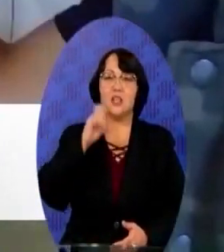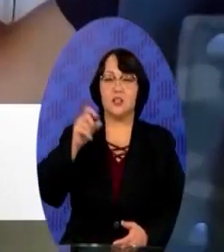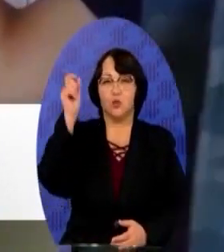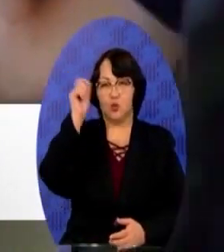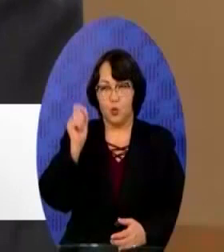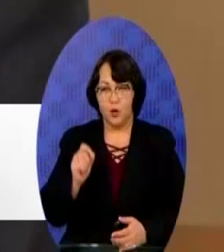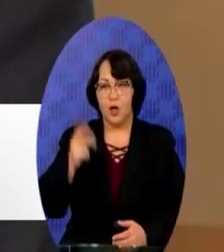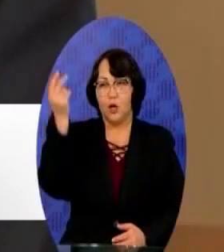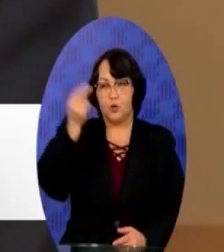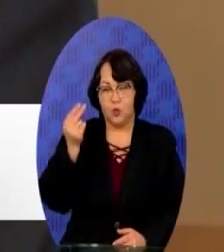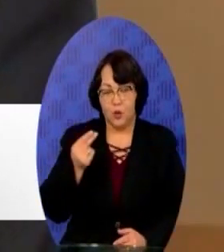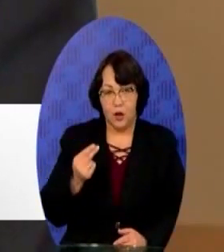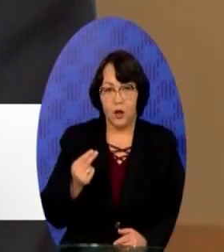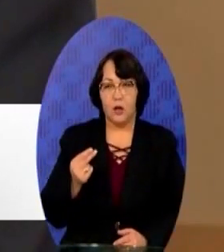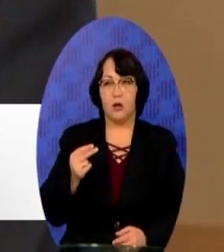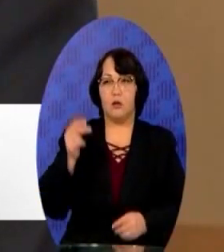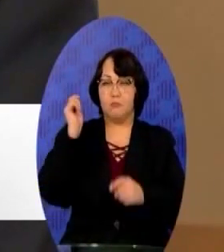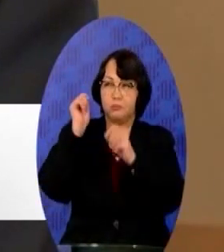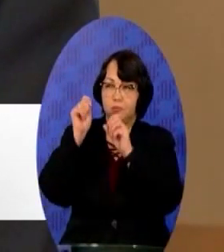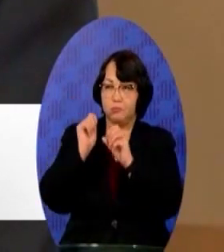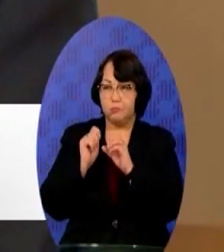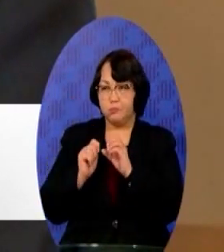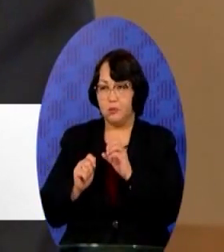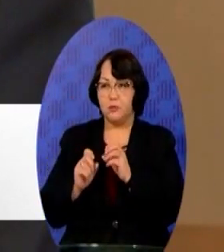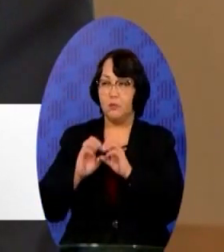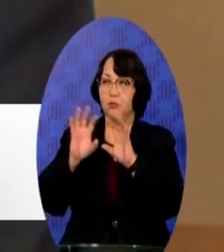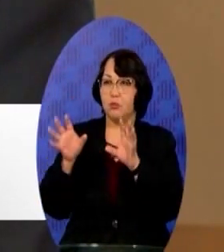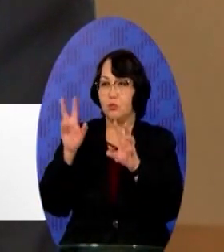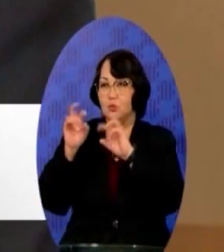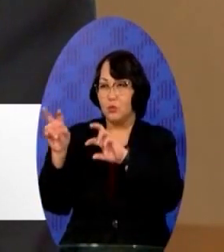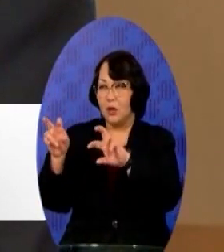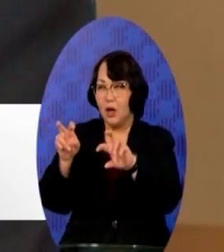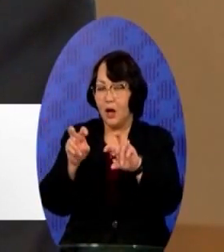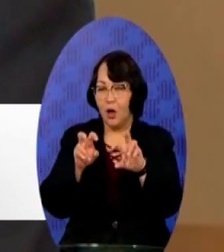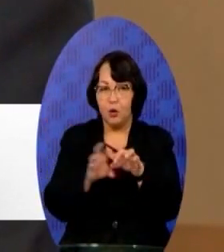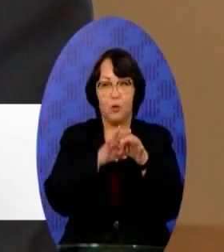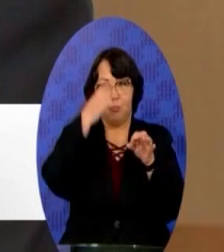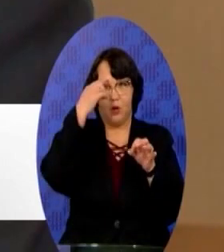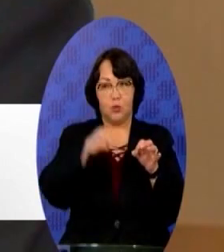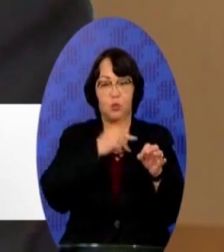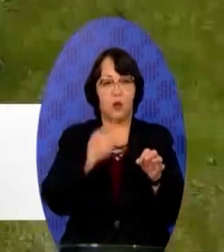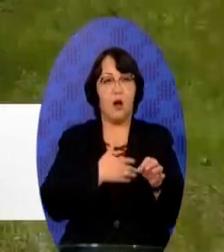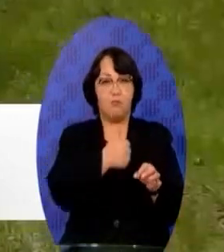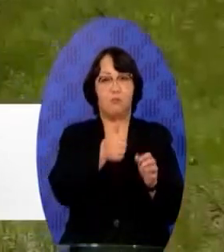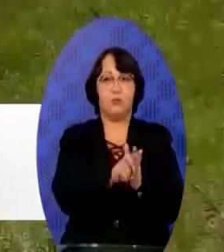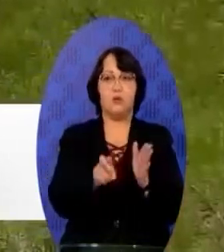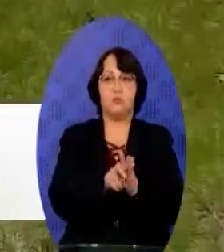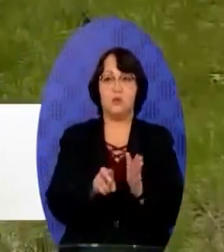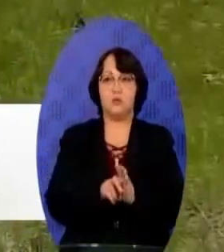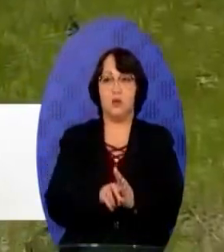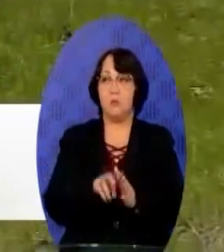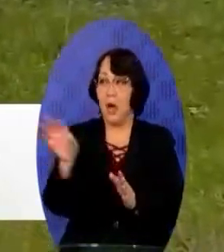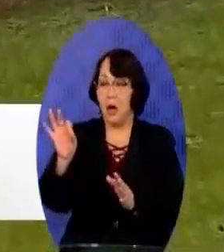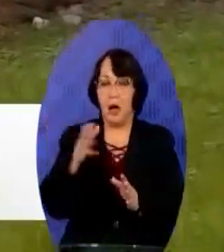тэнд байна. Энэ үгдийг судлахгүйгээр бол Монголын түүх амилж чадахгүй гэж би дотор боддог. Манай